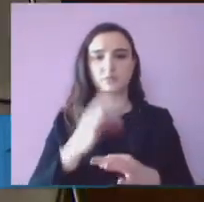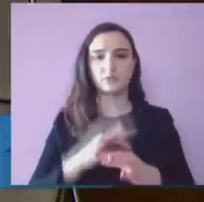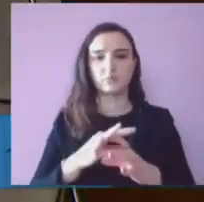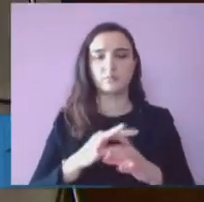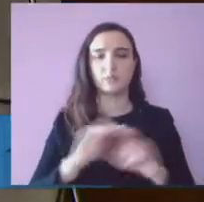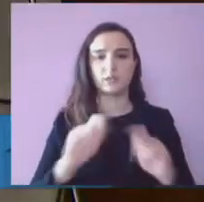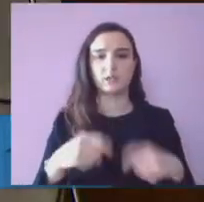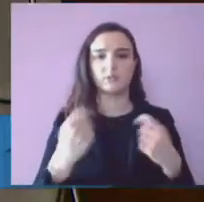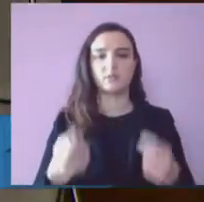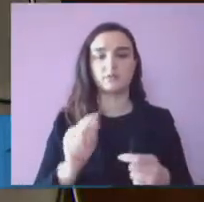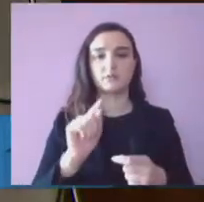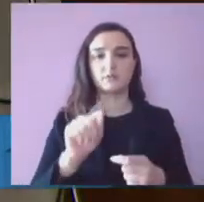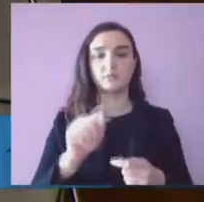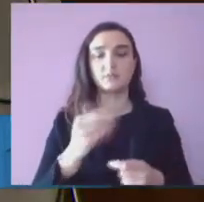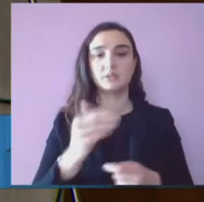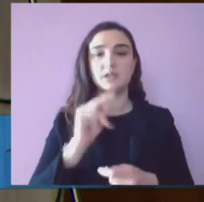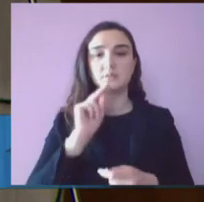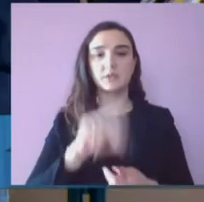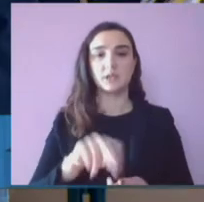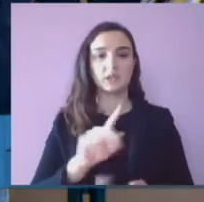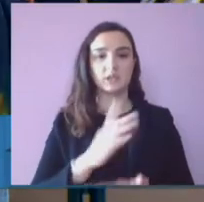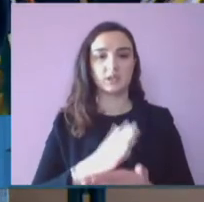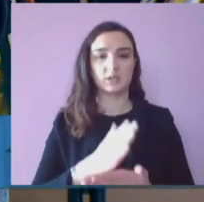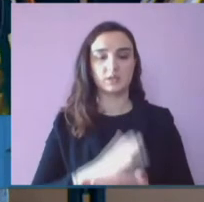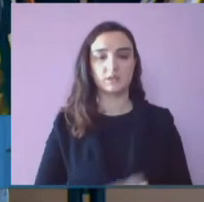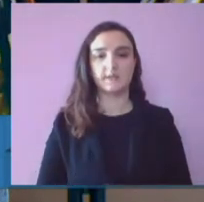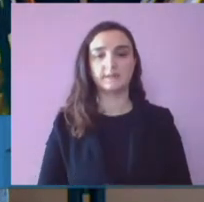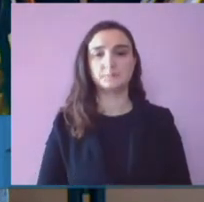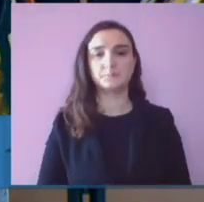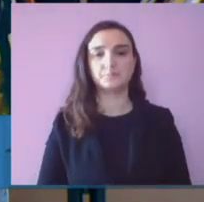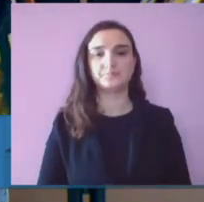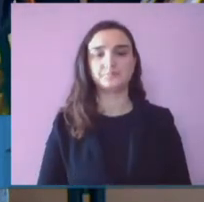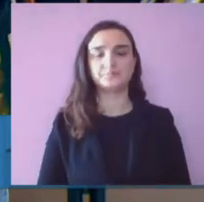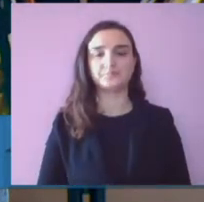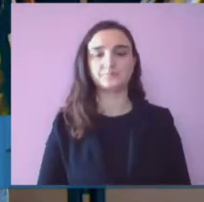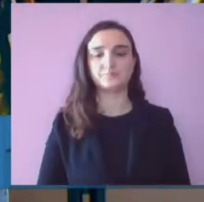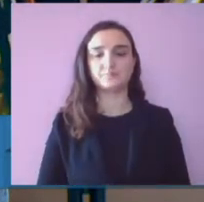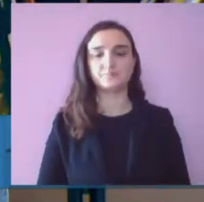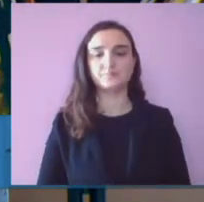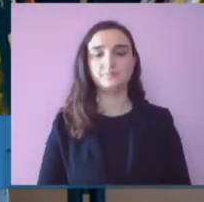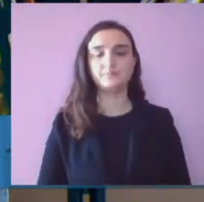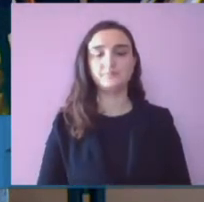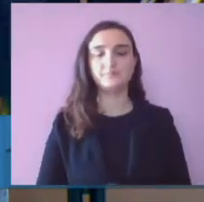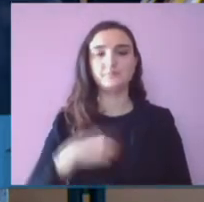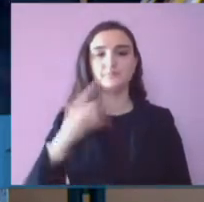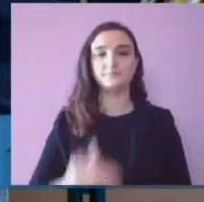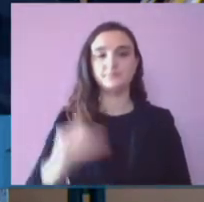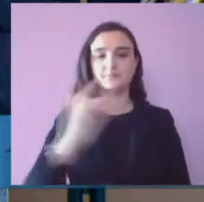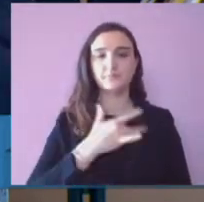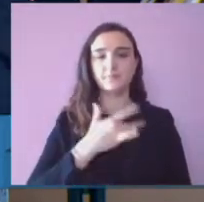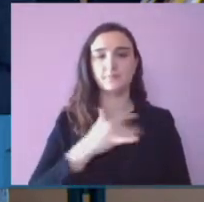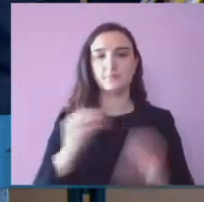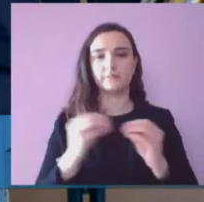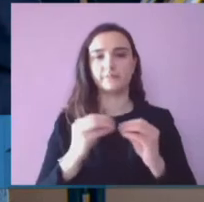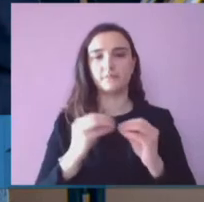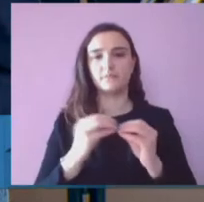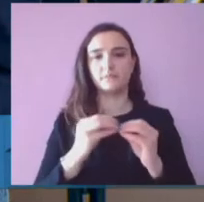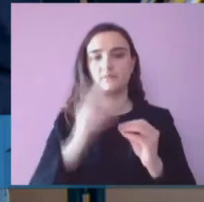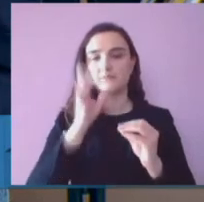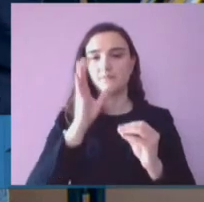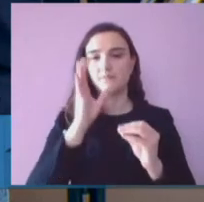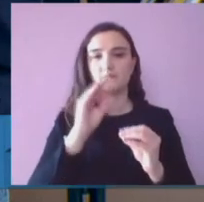თავისთავად. ანუ მისი ბრალია რაღაცა. მაგალითად, ჩემ ბავშვობაში დაახლოებით თქვა 10 წლისა როცა